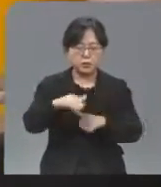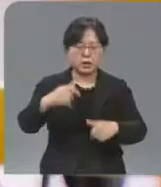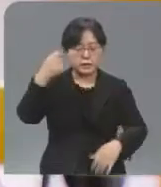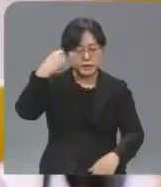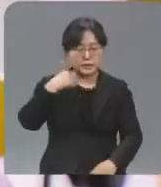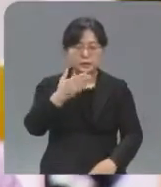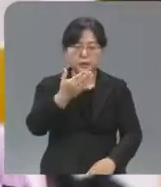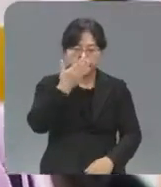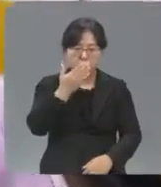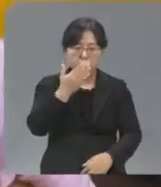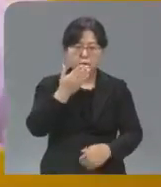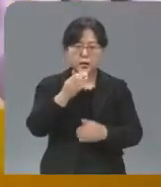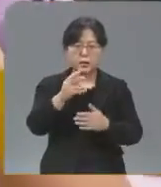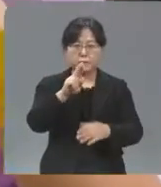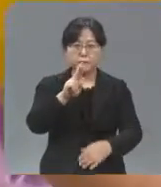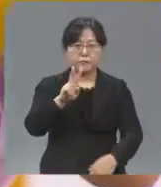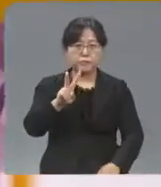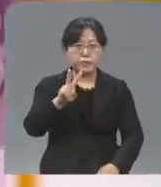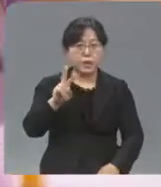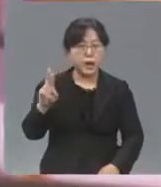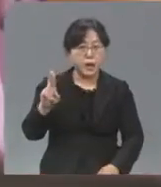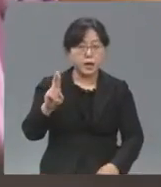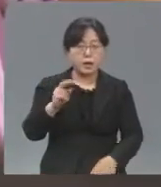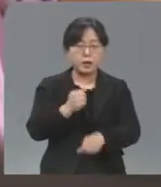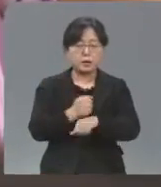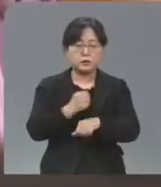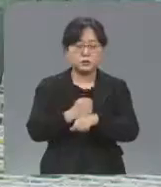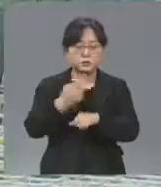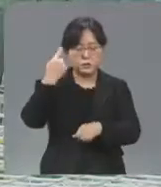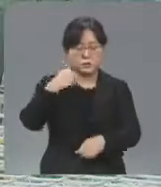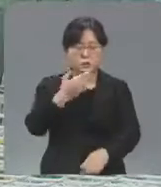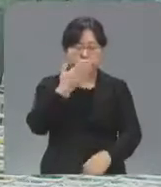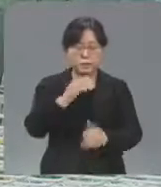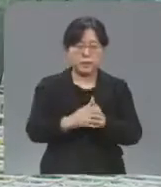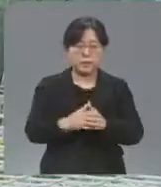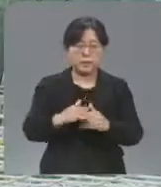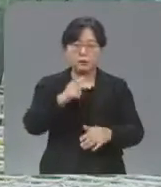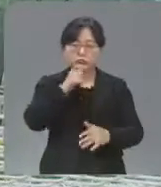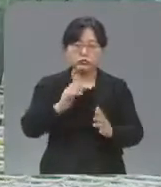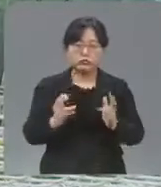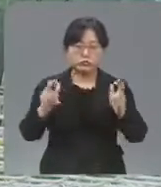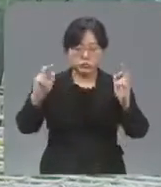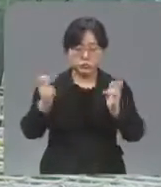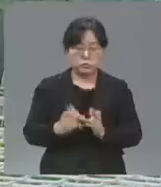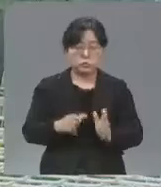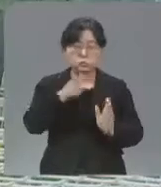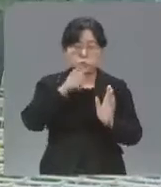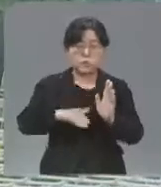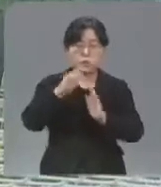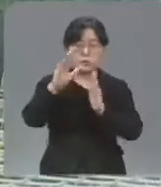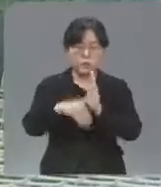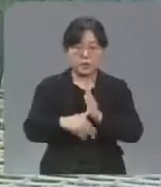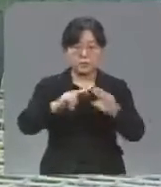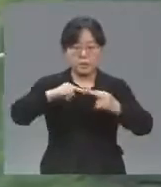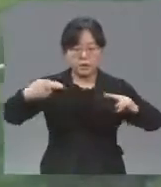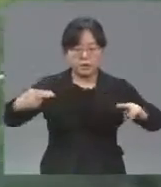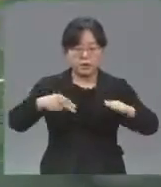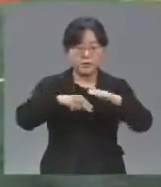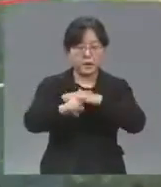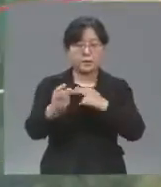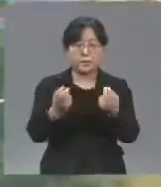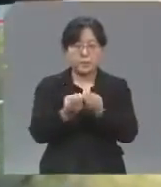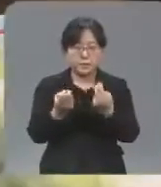수 있고 가상현실과 접목해 현실감 높였습니다. 불어난 계곡물에서 밧줄과 안전장치를 이용한 탈출